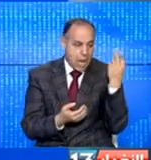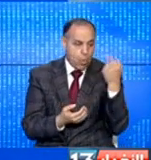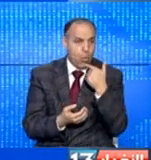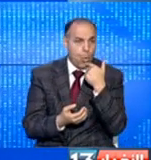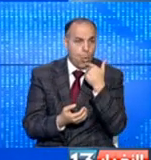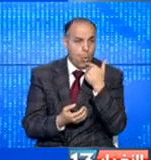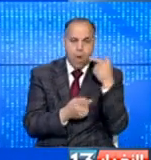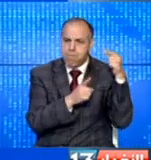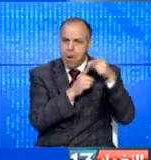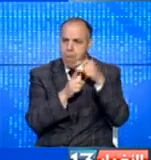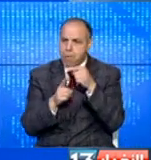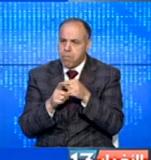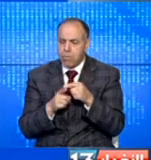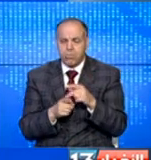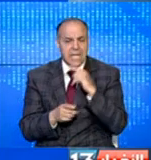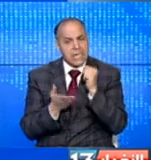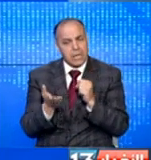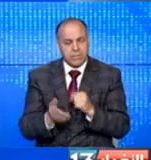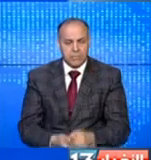الماضيين مرمى الاستهدافات الغاشمة.